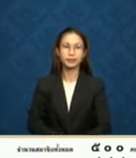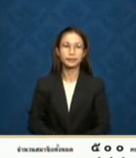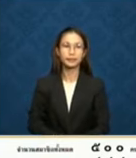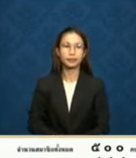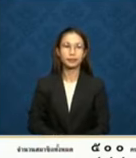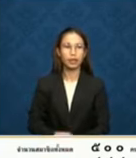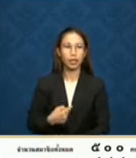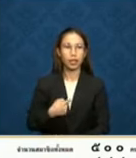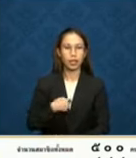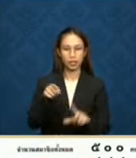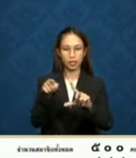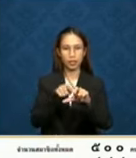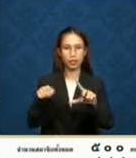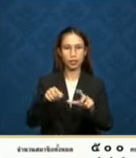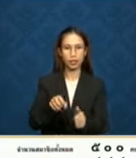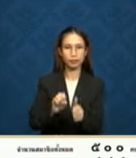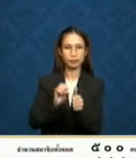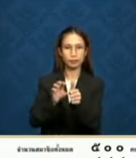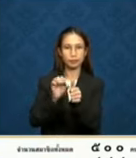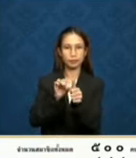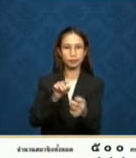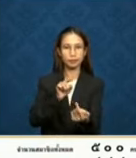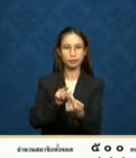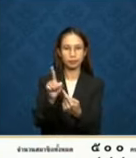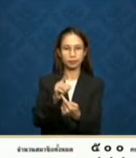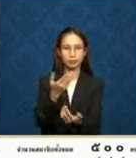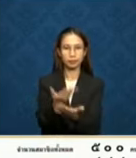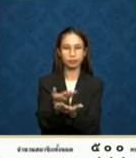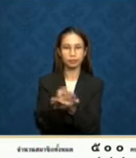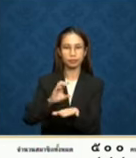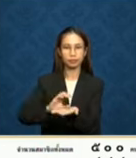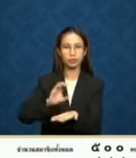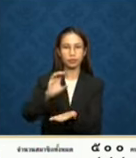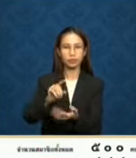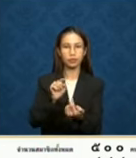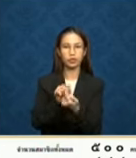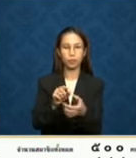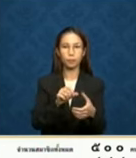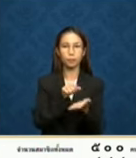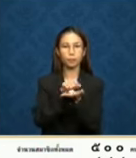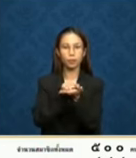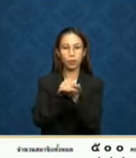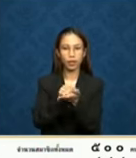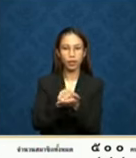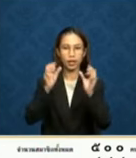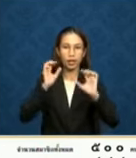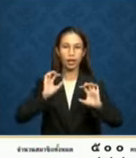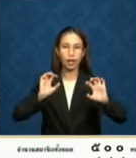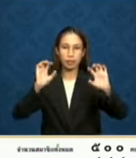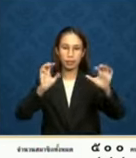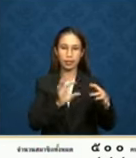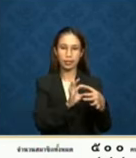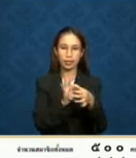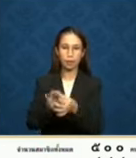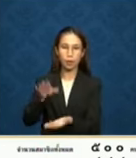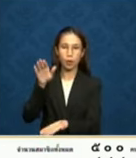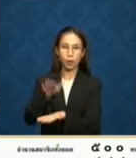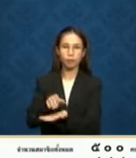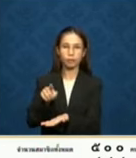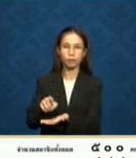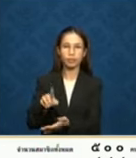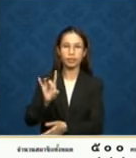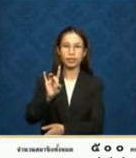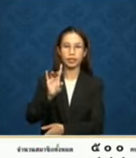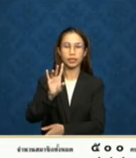ข้อเสนอของภาคเก้าไลครับตั้งงบเฉาะกิจนะครั เพื่อเชอบริการภาครัสเข้ามาที่แทางรสจุดเดีว 700